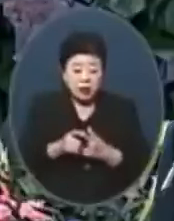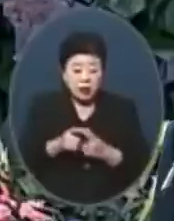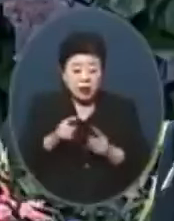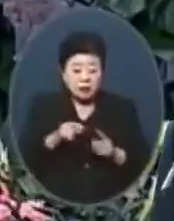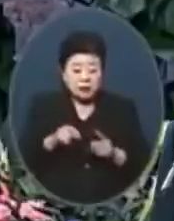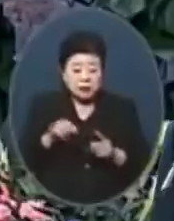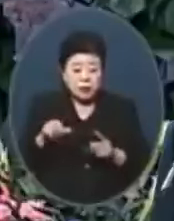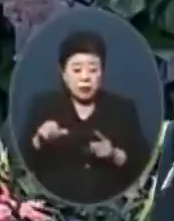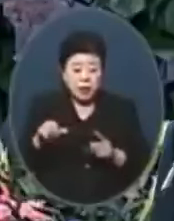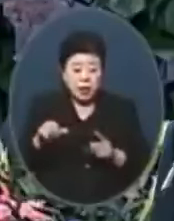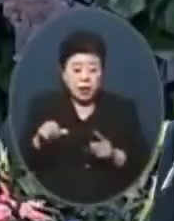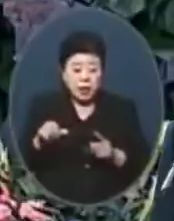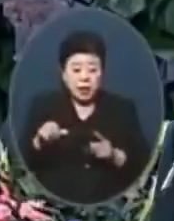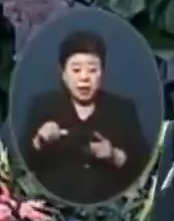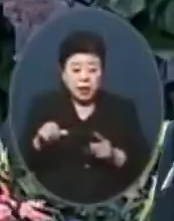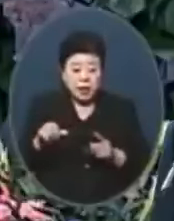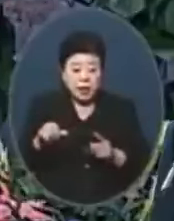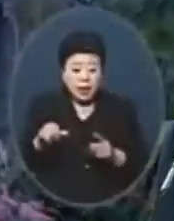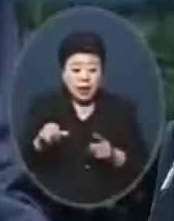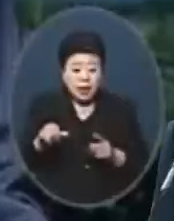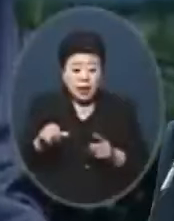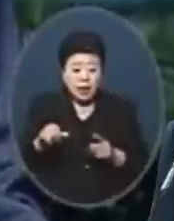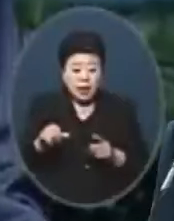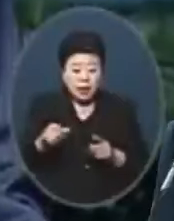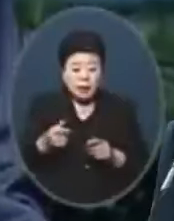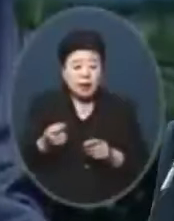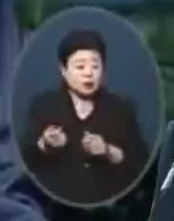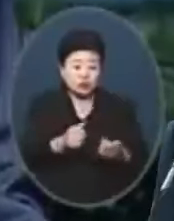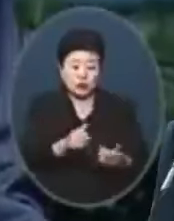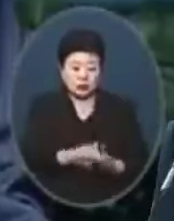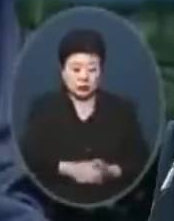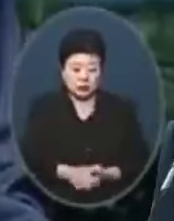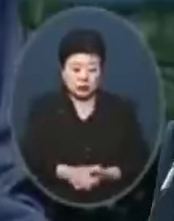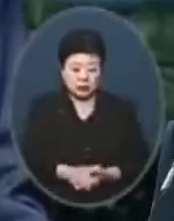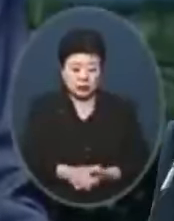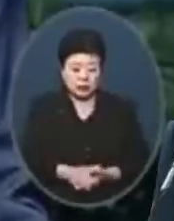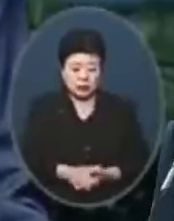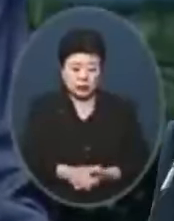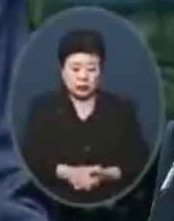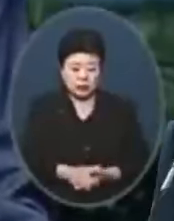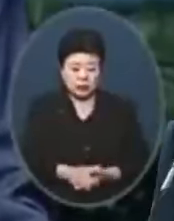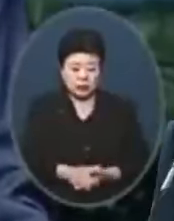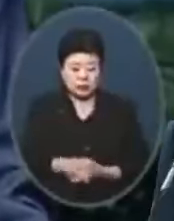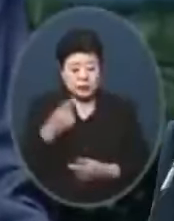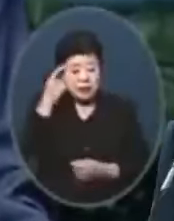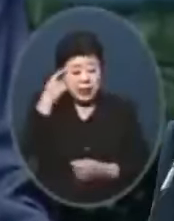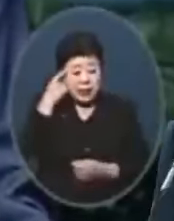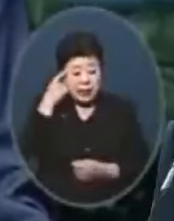1.5배나 더 많은 사람이 빨리 죽었습니다. 여러분 생각에